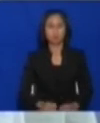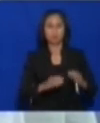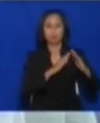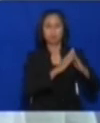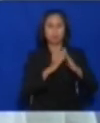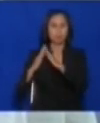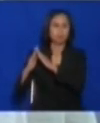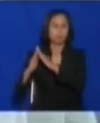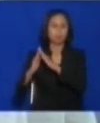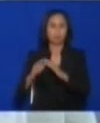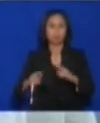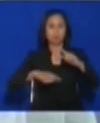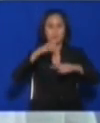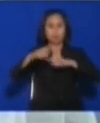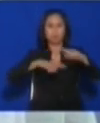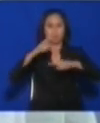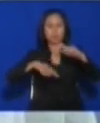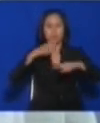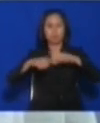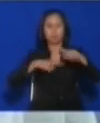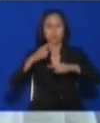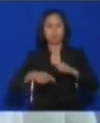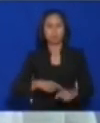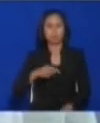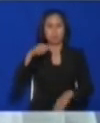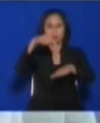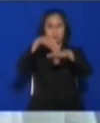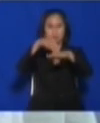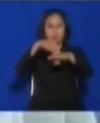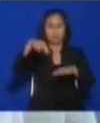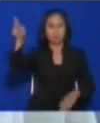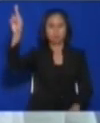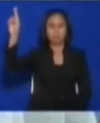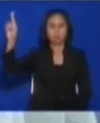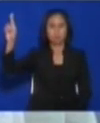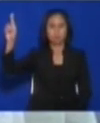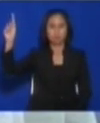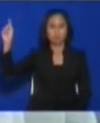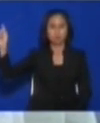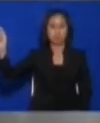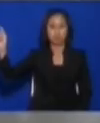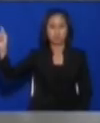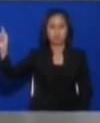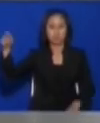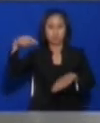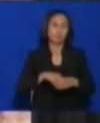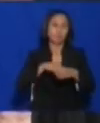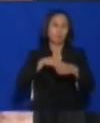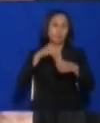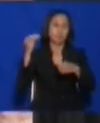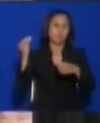rtrw sehingga tidak terfokus di Kelurahan tapi ke RT RW 4 tubuh kasih